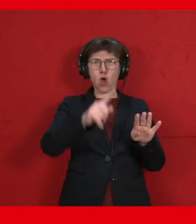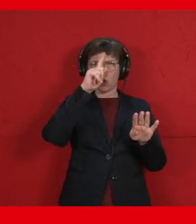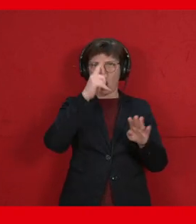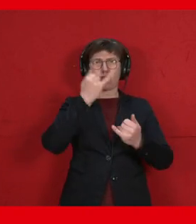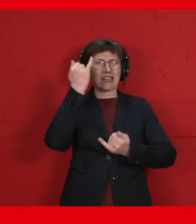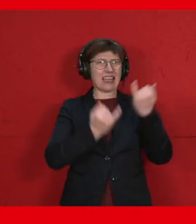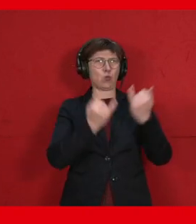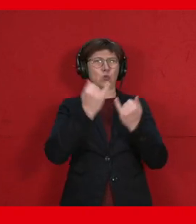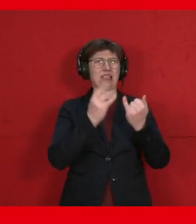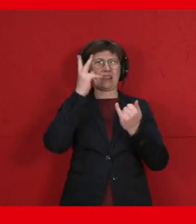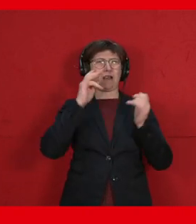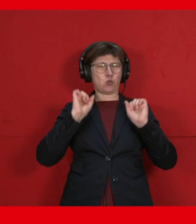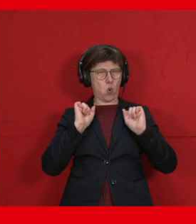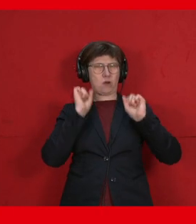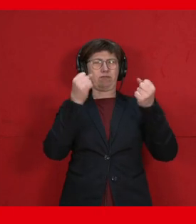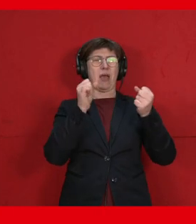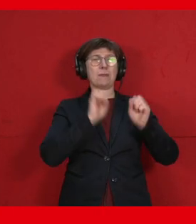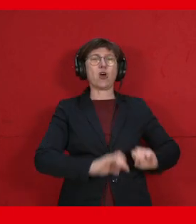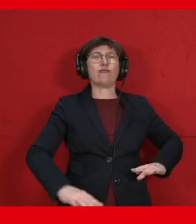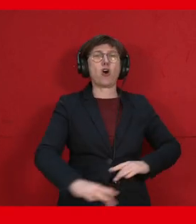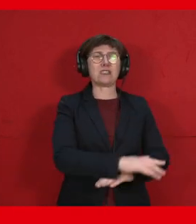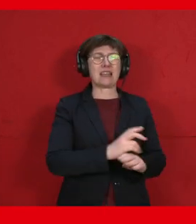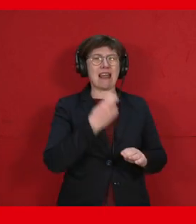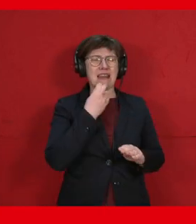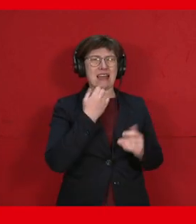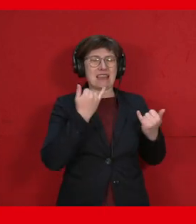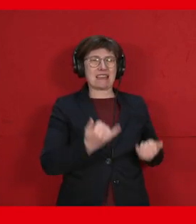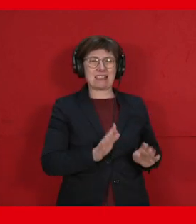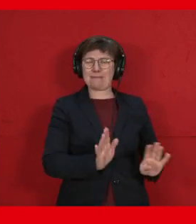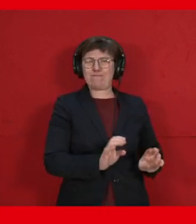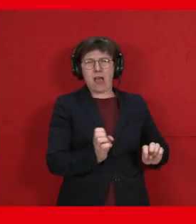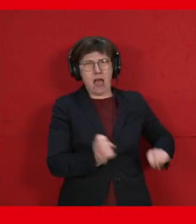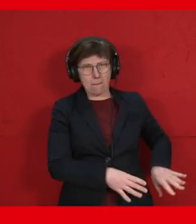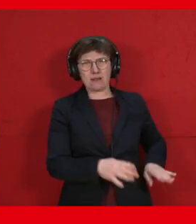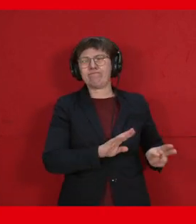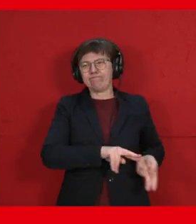einer Industrienation gemacht hat mit fossiler Energie. Jetzt soll es ohne mit